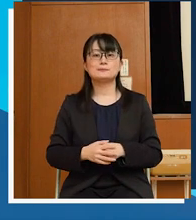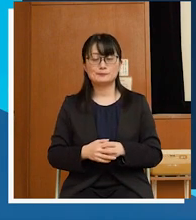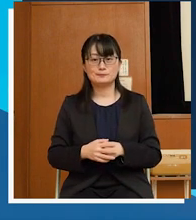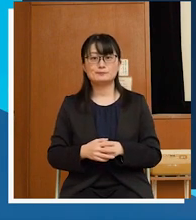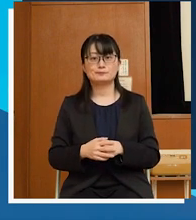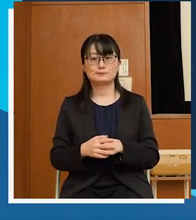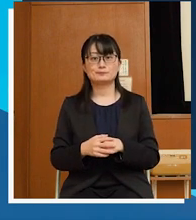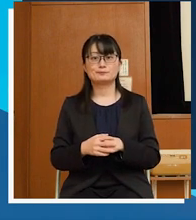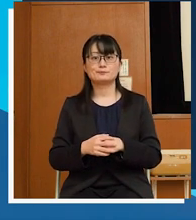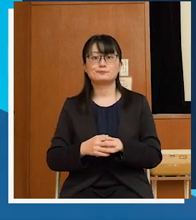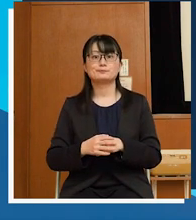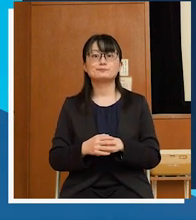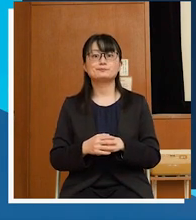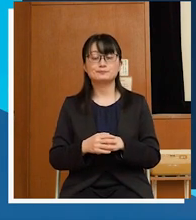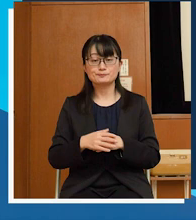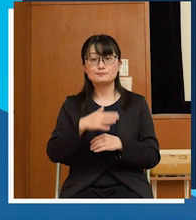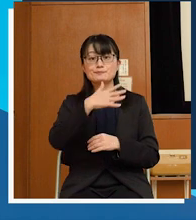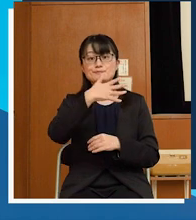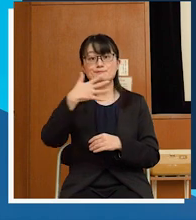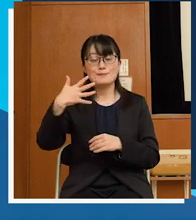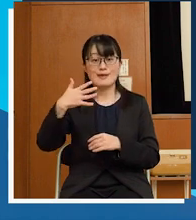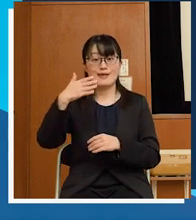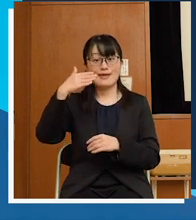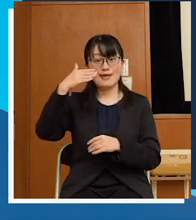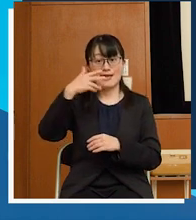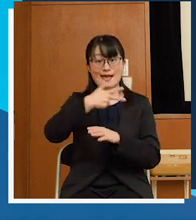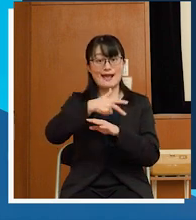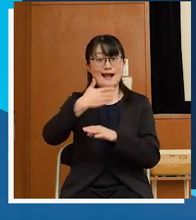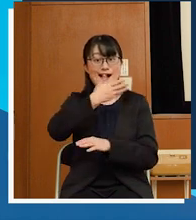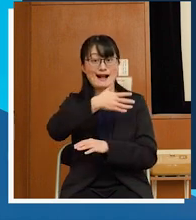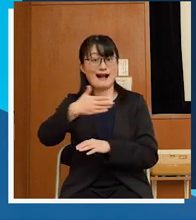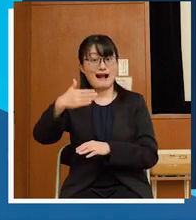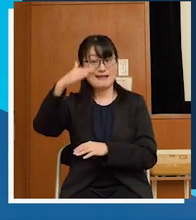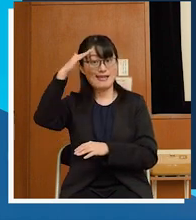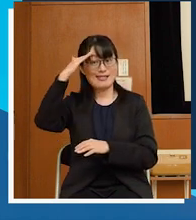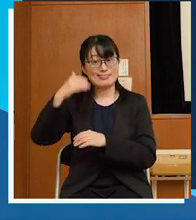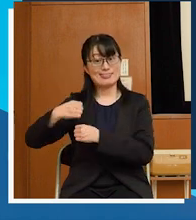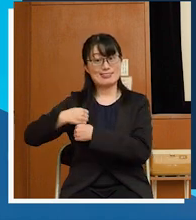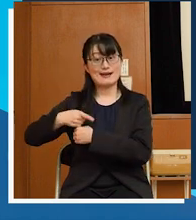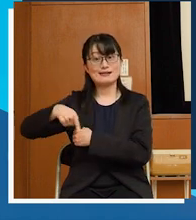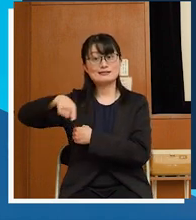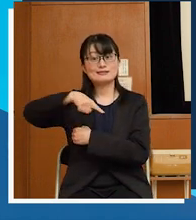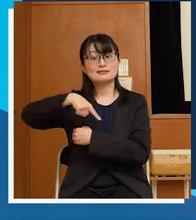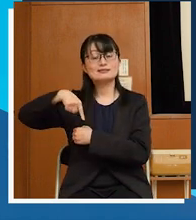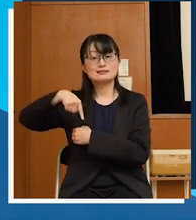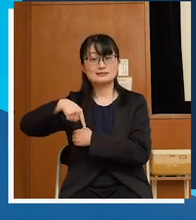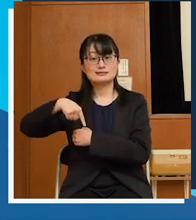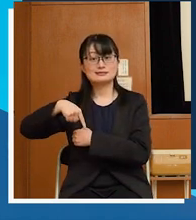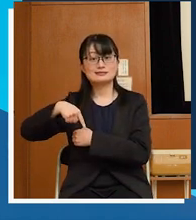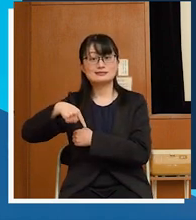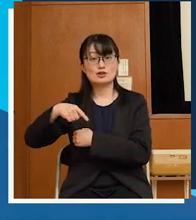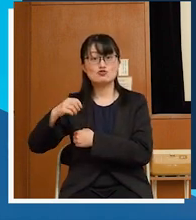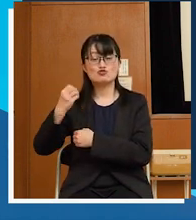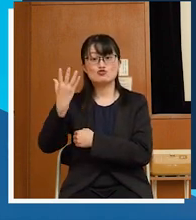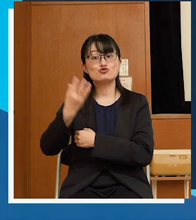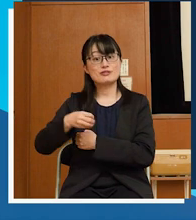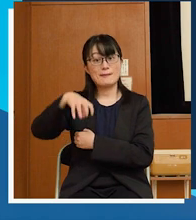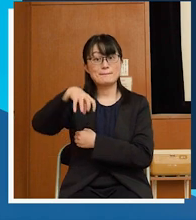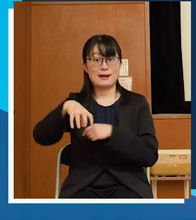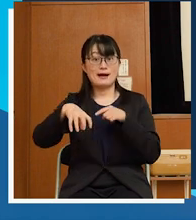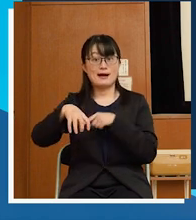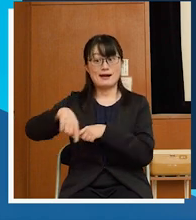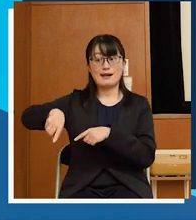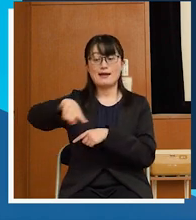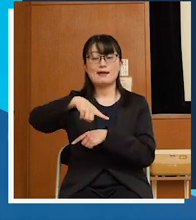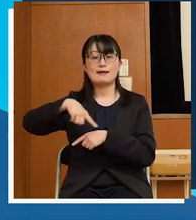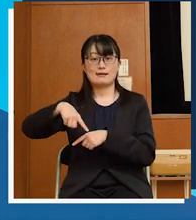本島中南部にある米会派隊のえ特に不天馬基地の周辺は市街地の中心部に位置しその周辺には